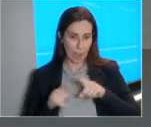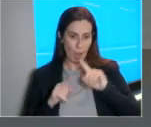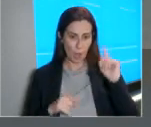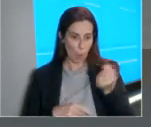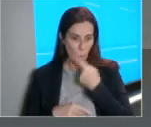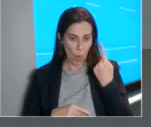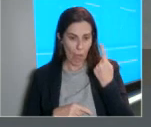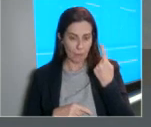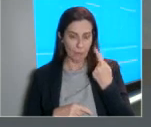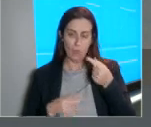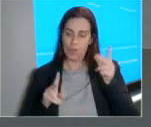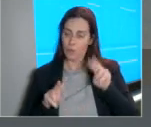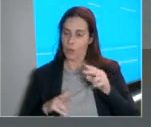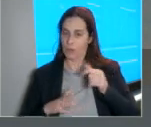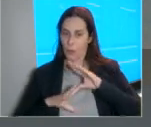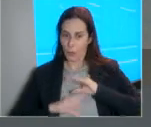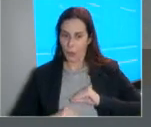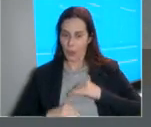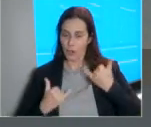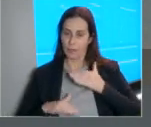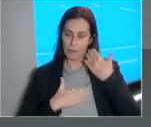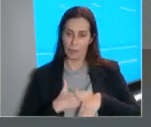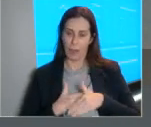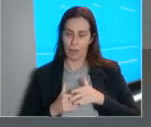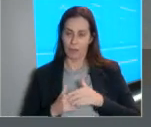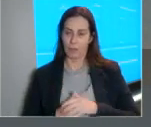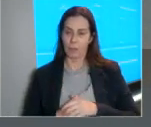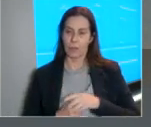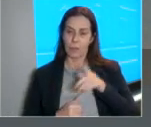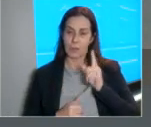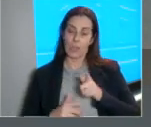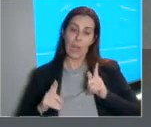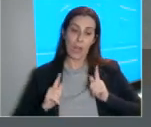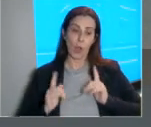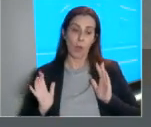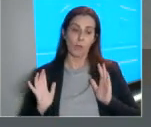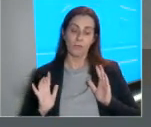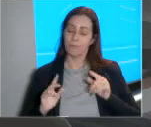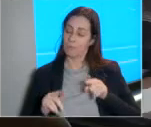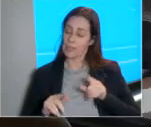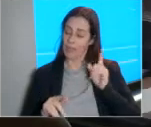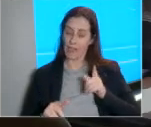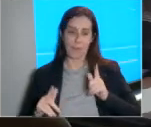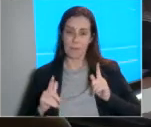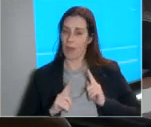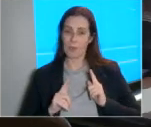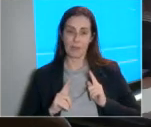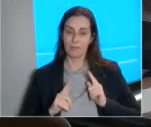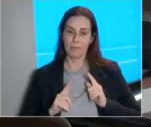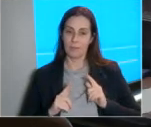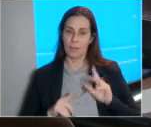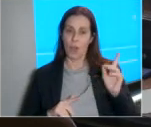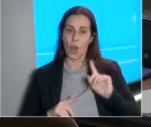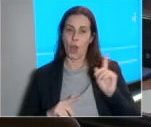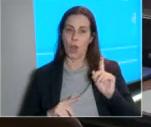כולנו, שנוכל לנשום כמה ימים לפחות. תראה, צריך להמתין, אתה יודע, בדברים האלה לא